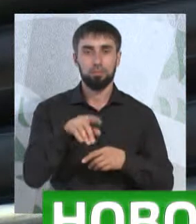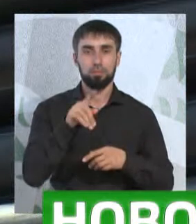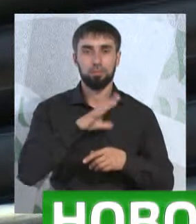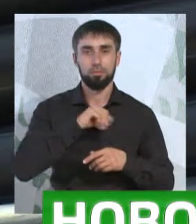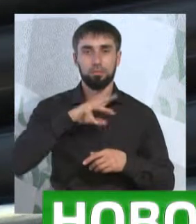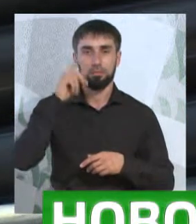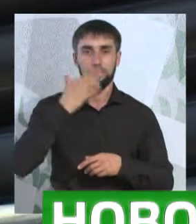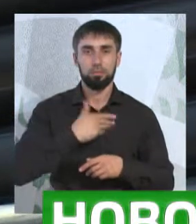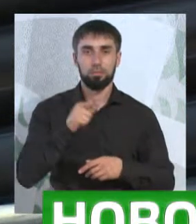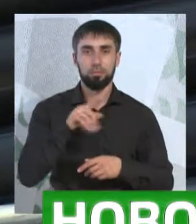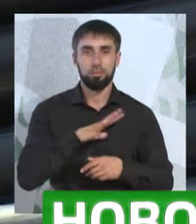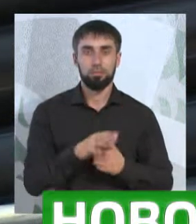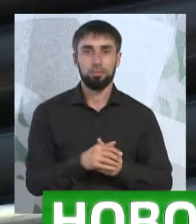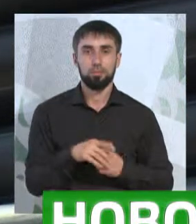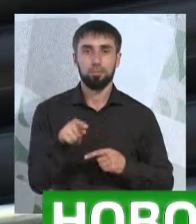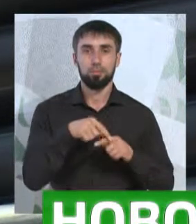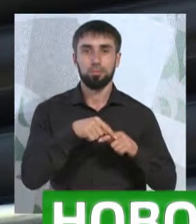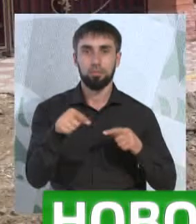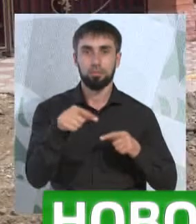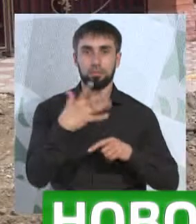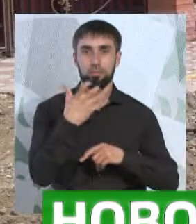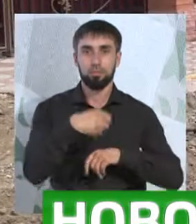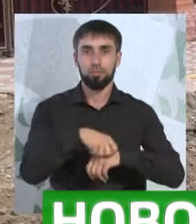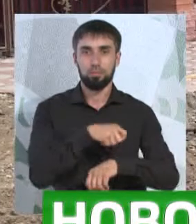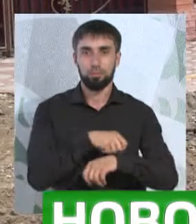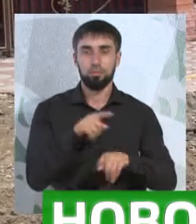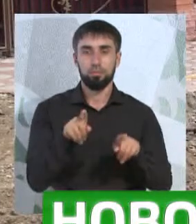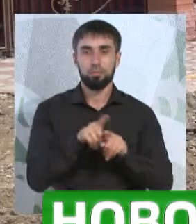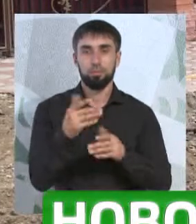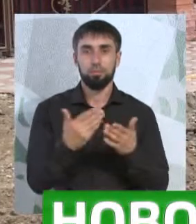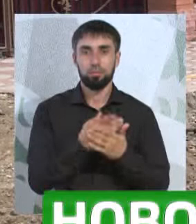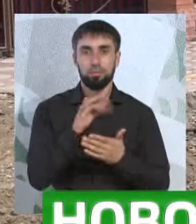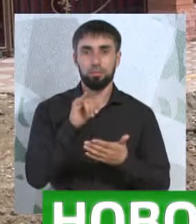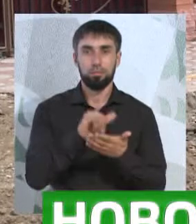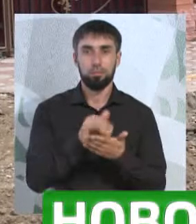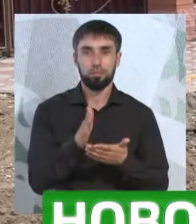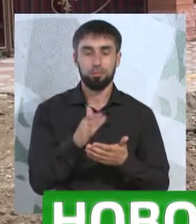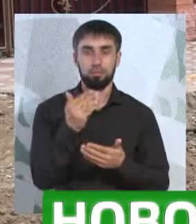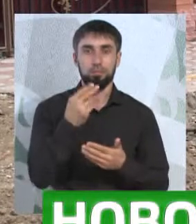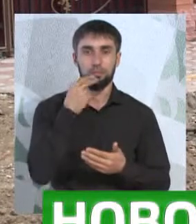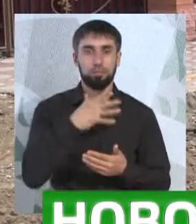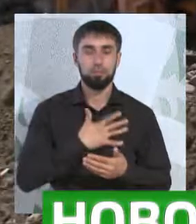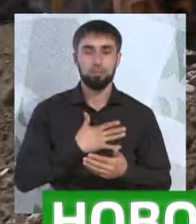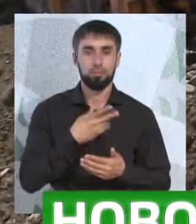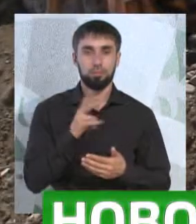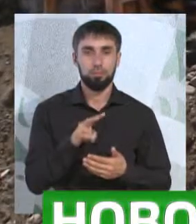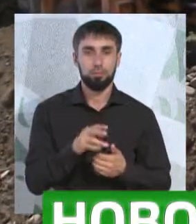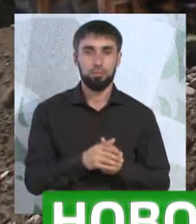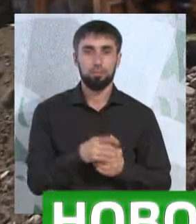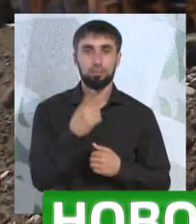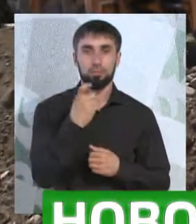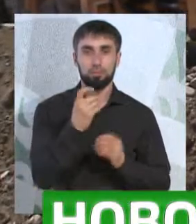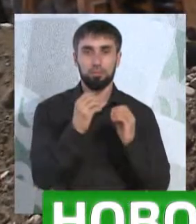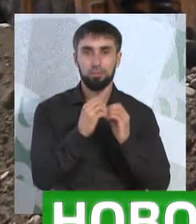Протяженность улицы Гагиева 500 метров. Именно на такое расстояние и протянут новый водопровод. О его качестве переживать не придется.